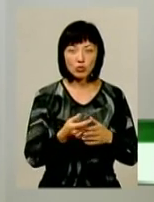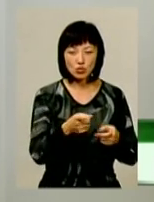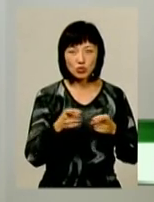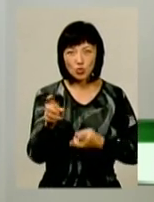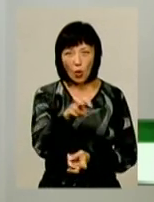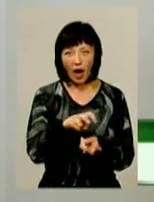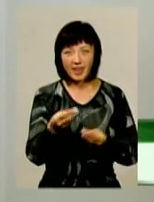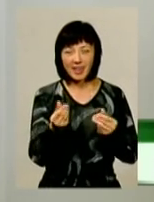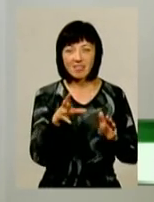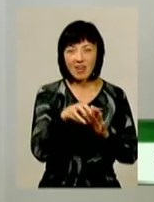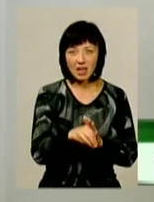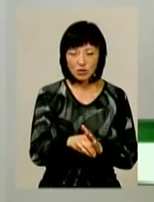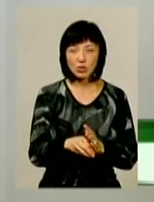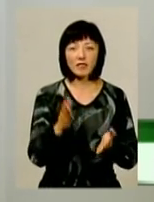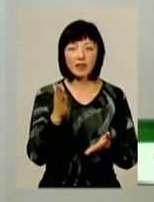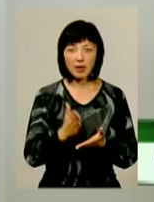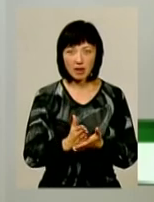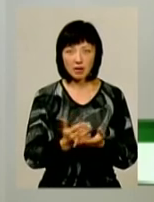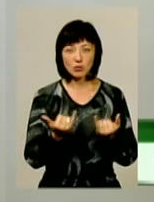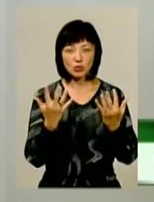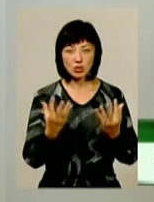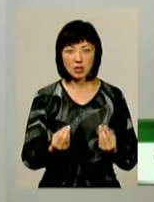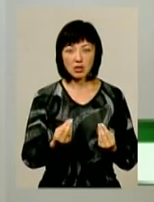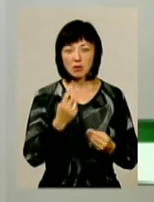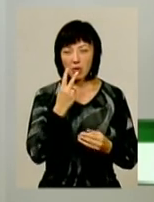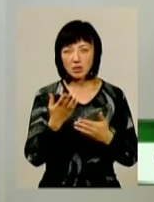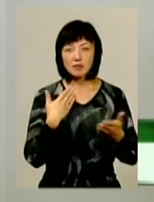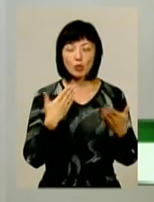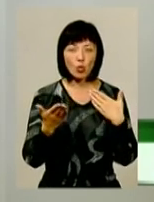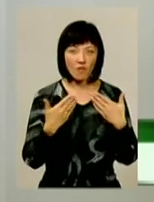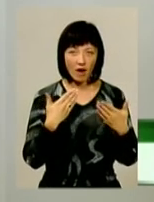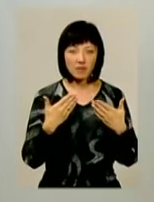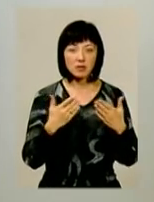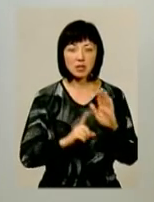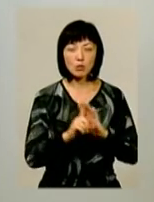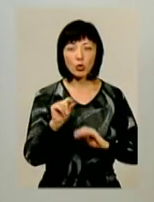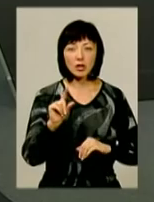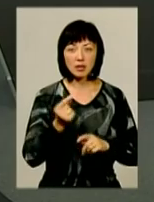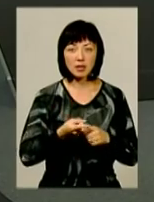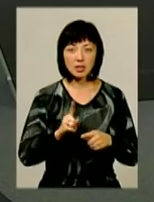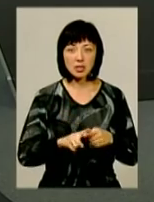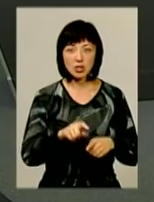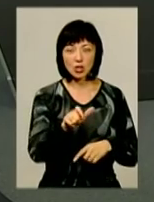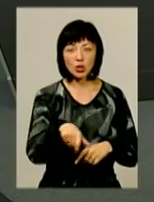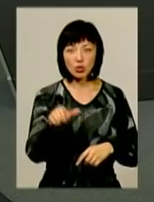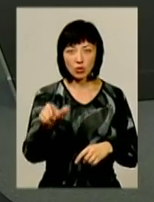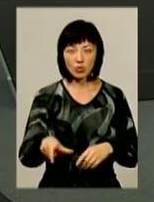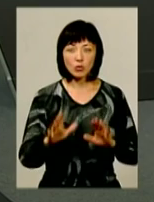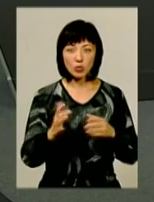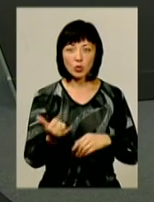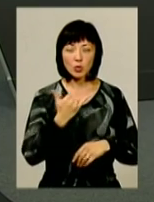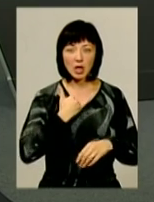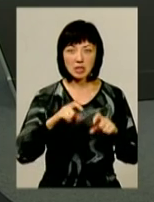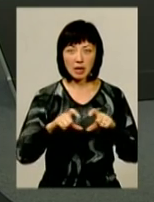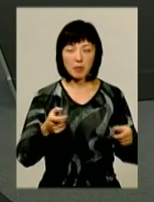як сьогодні є, на сьогоднішній день я їх бачив, спілкувався. З понеділка вони, ці інвестори, будуть у нас в